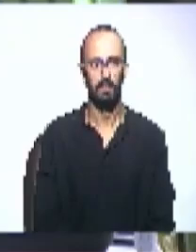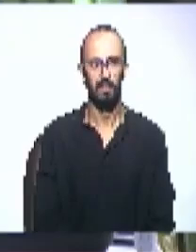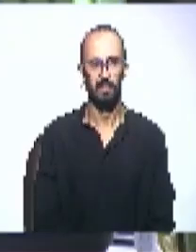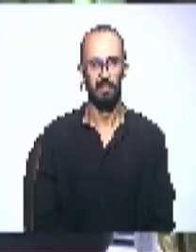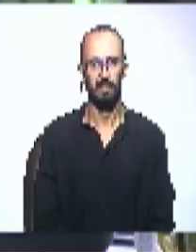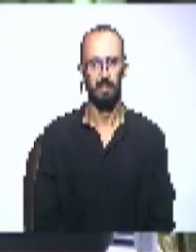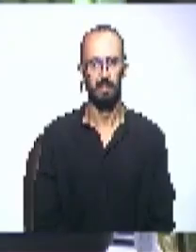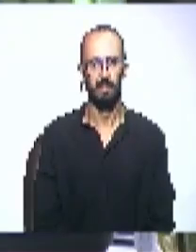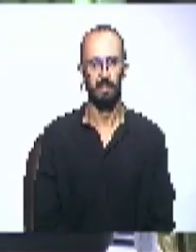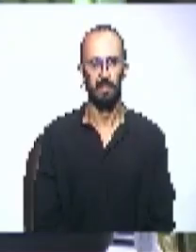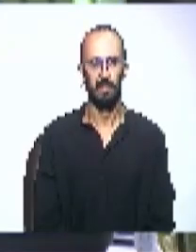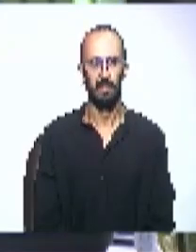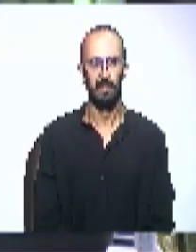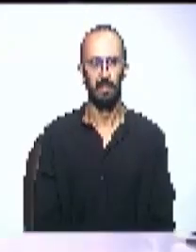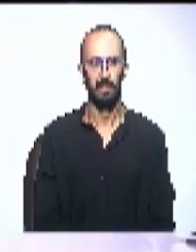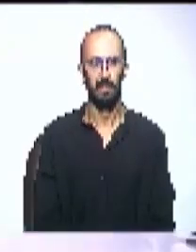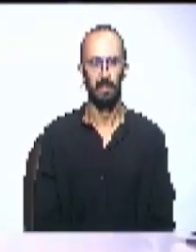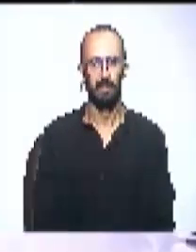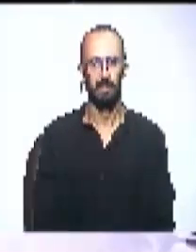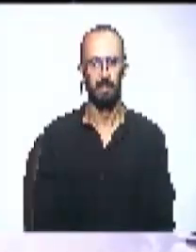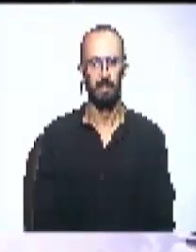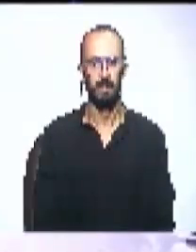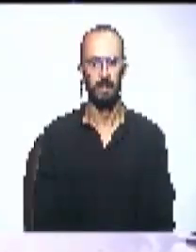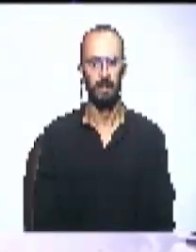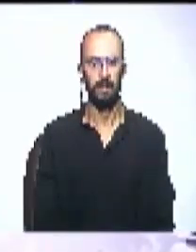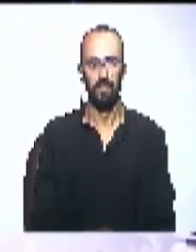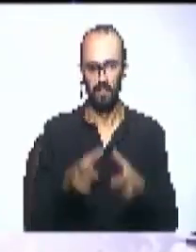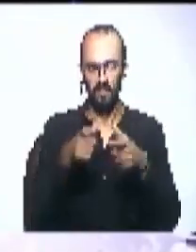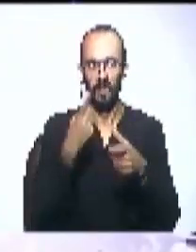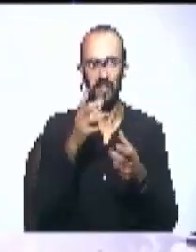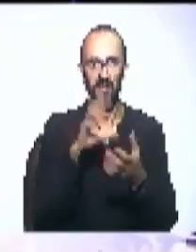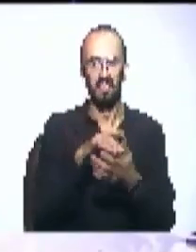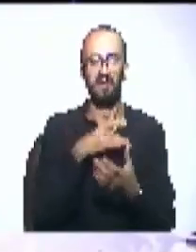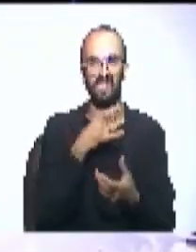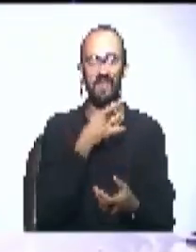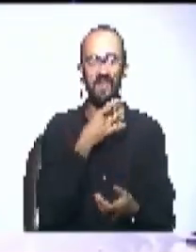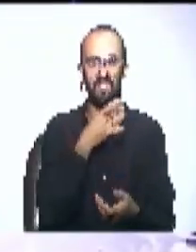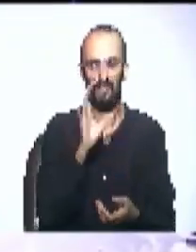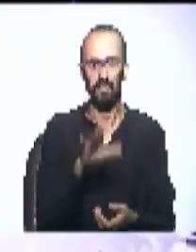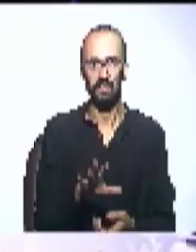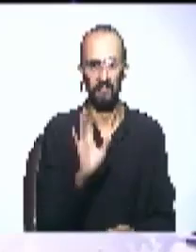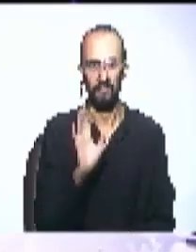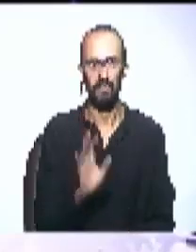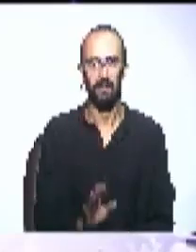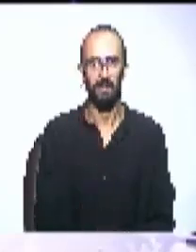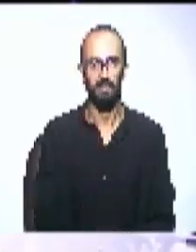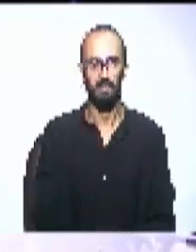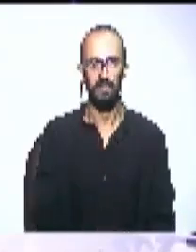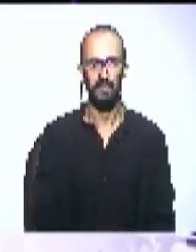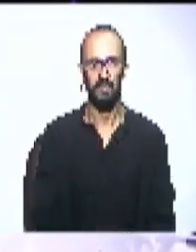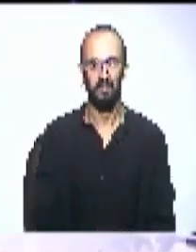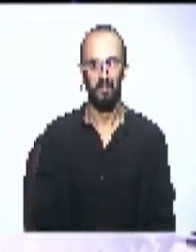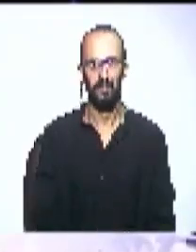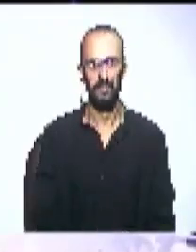بس احنا ناخد الكايزر ده عشان ايه هو مضايقني فاحنا هنحاول نعمل له منظر يخليه نافع